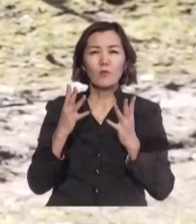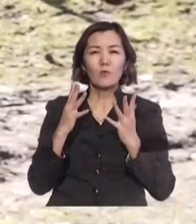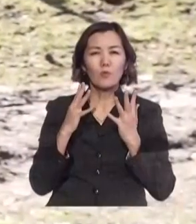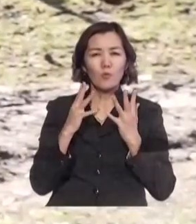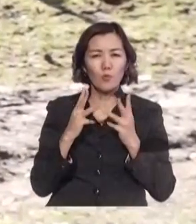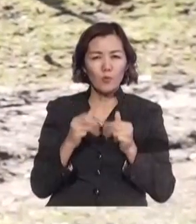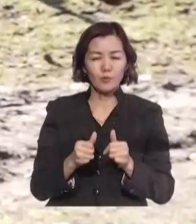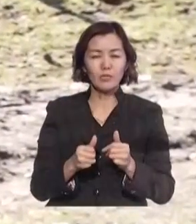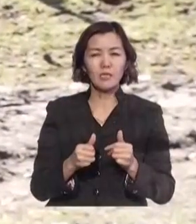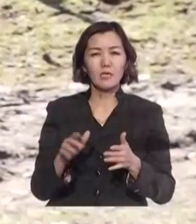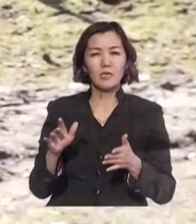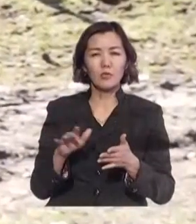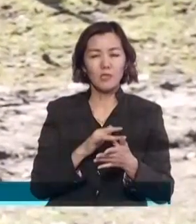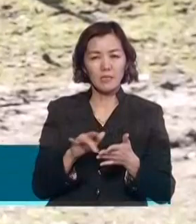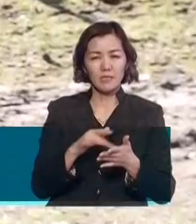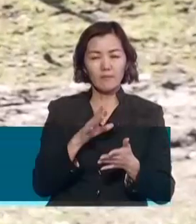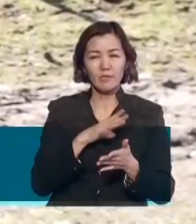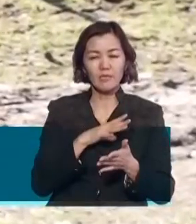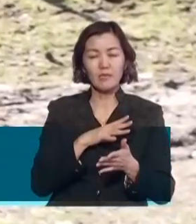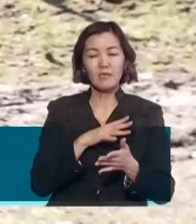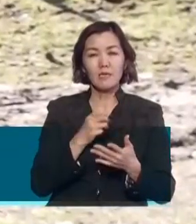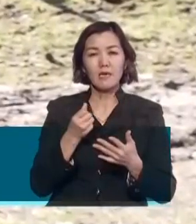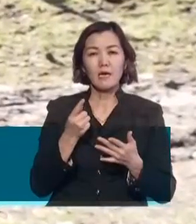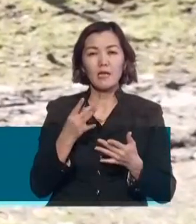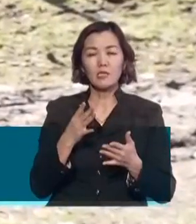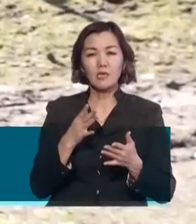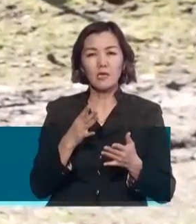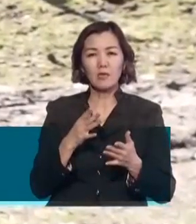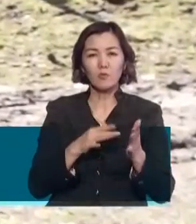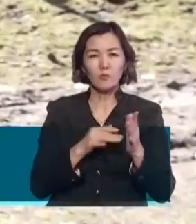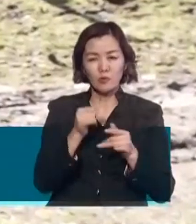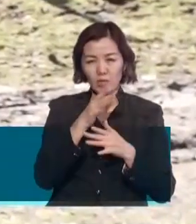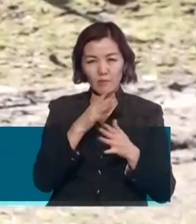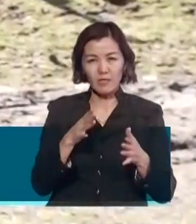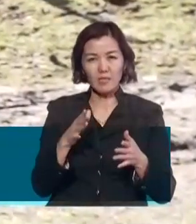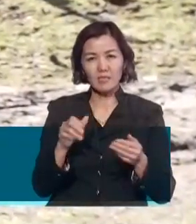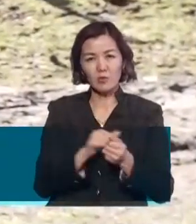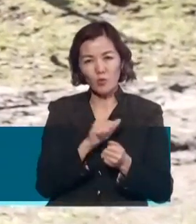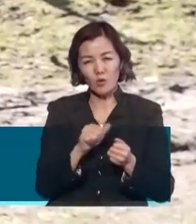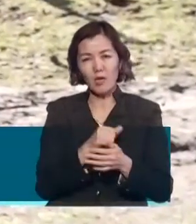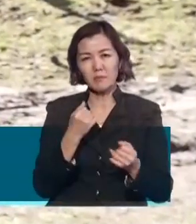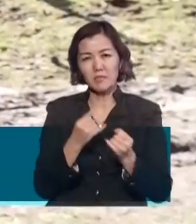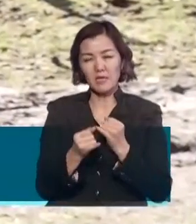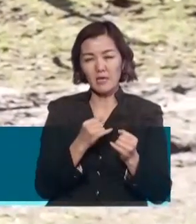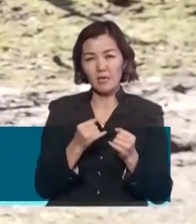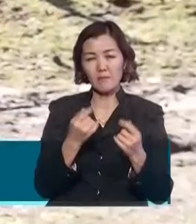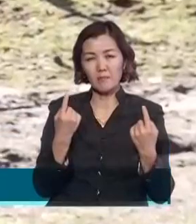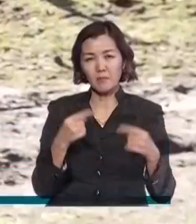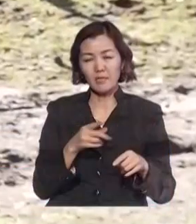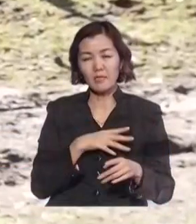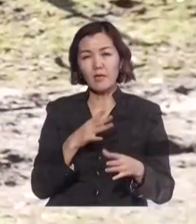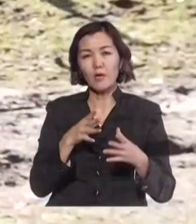түгендеу жұмыстарын жүргіземіз. Сол уақытта қаншауы жаңағы өлгені, қаншауы тірі тұрғаны, өлгеннің орнына көктемде